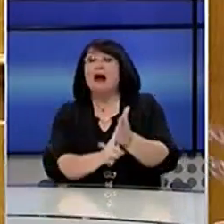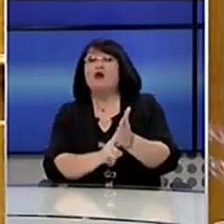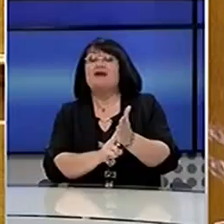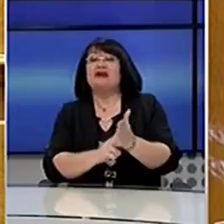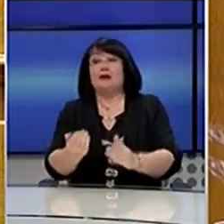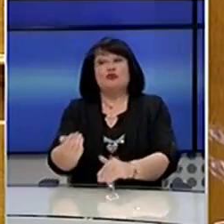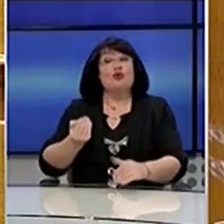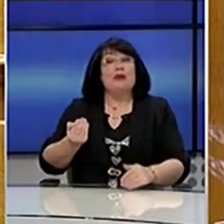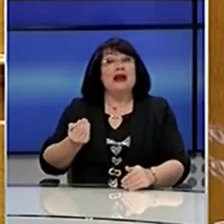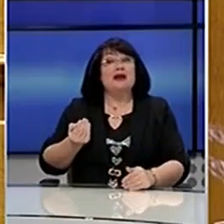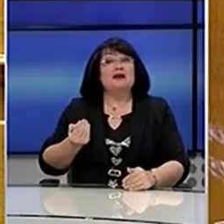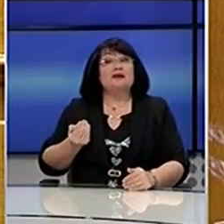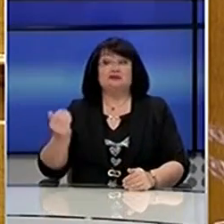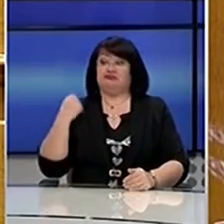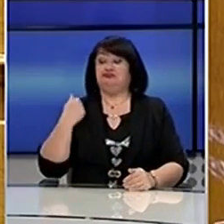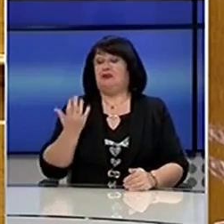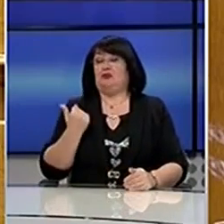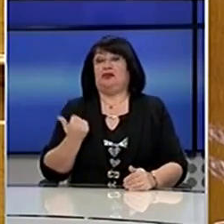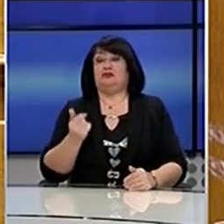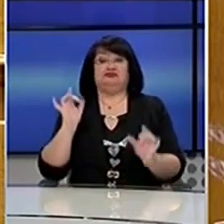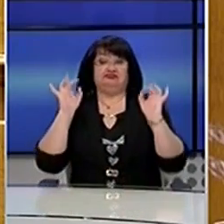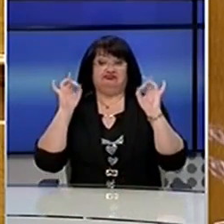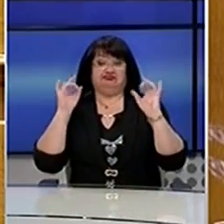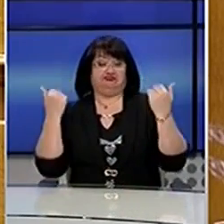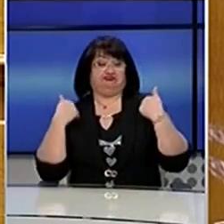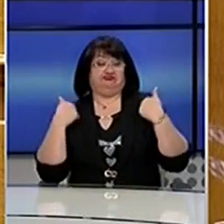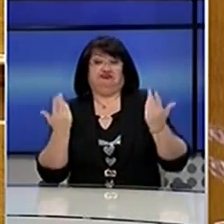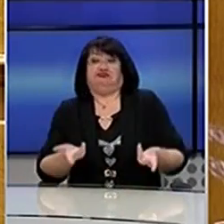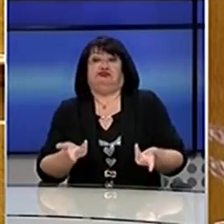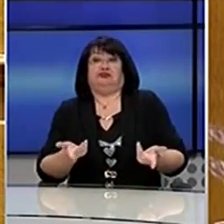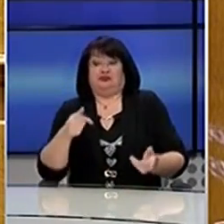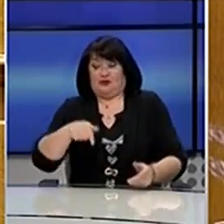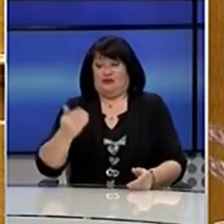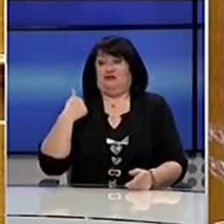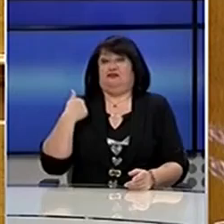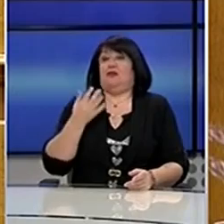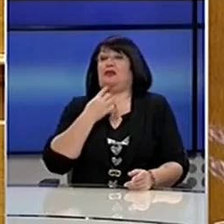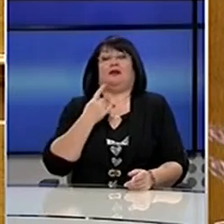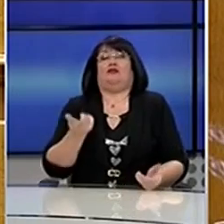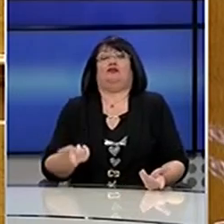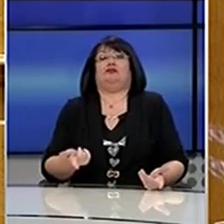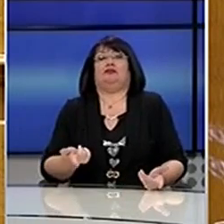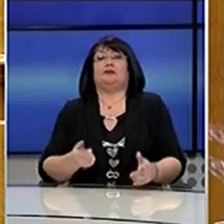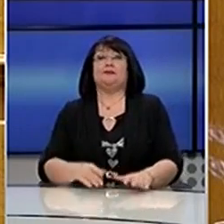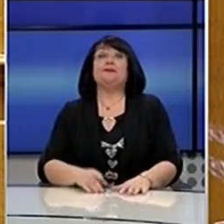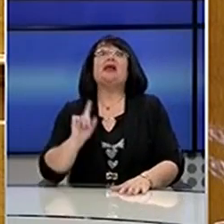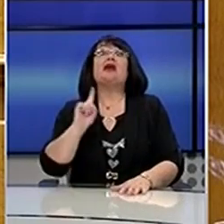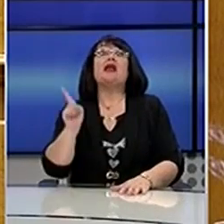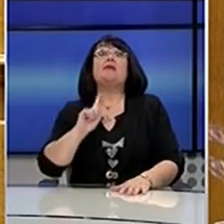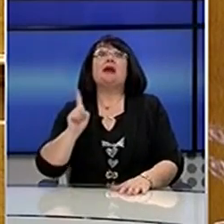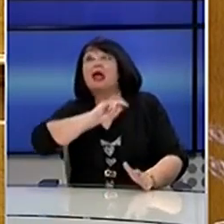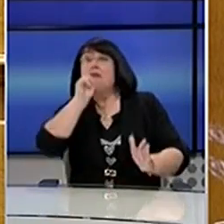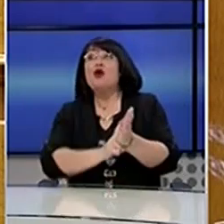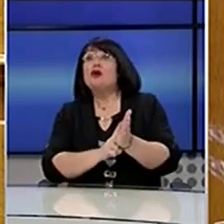να πάμε νωρίτερα? Δεν το άκουσα από κανέναν. Από κανέναν δεν άκουσα σε αυτή την αίθουσα ότι έπρεπε να πάμε σε lockdown νωρίτερα. Δεν έπρεπε να